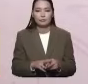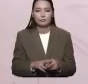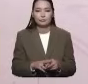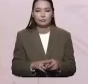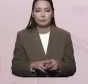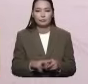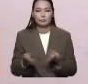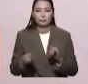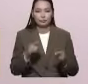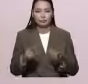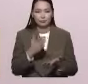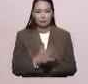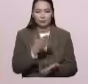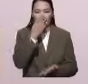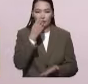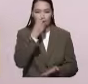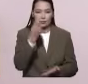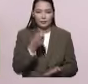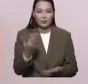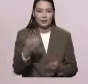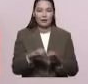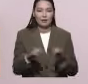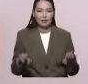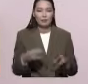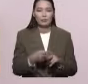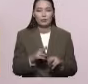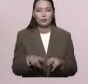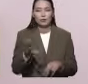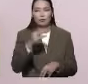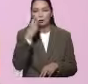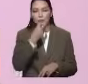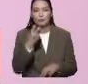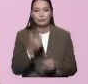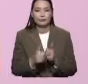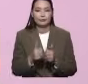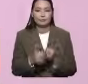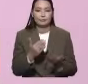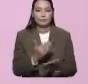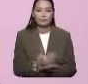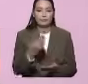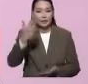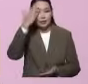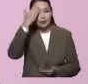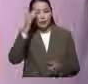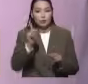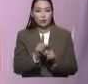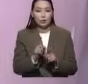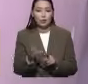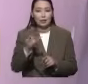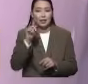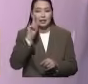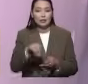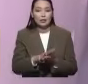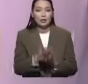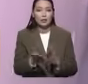Қала әкімдігі үй тұрғын канал неге договорға отырсын, біз бірақ дезинфекция жасаймыз дейді. Жағдайға әкімдіктегілер де жақсы қанық, дегенмен